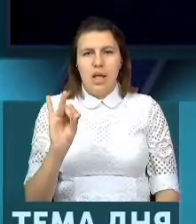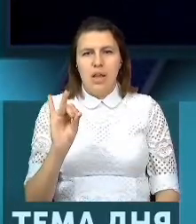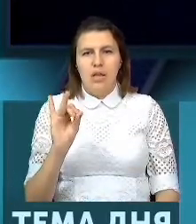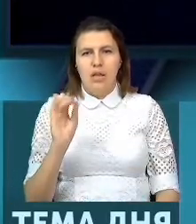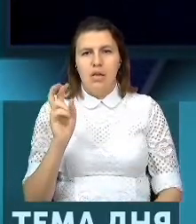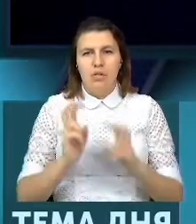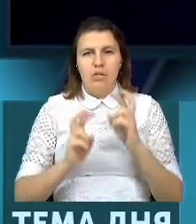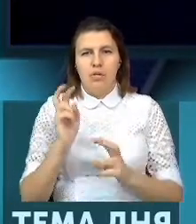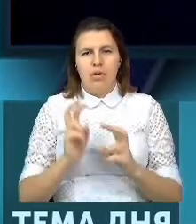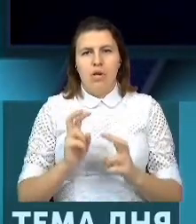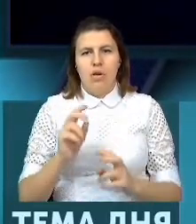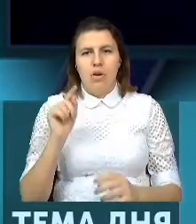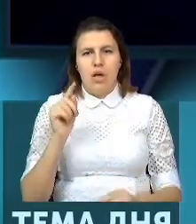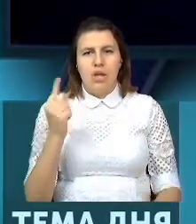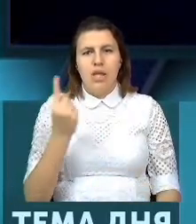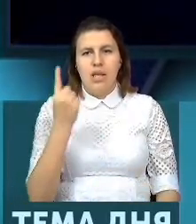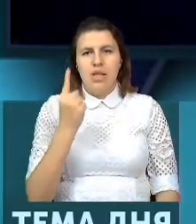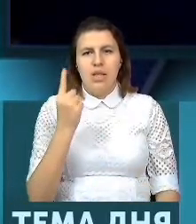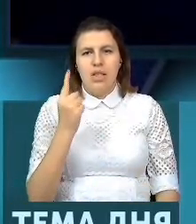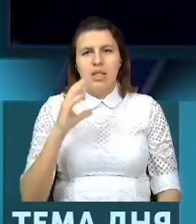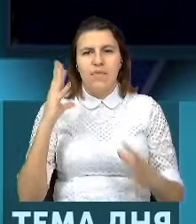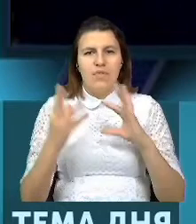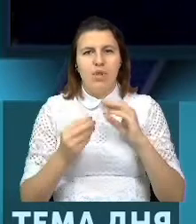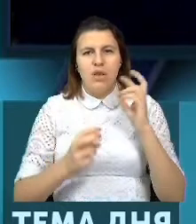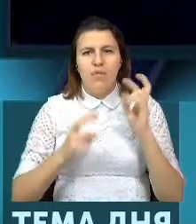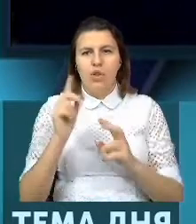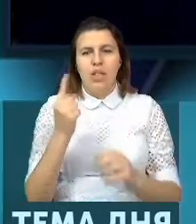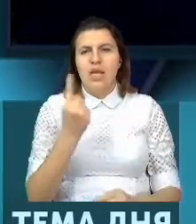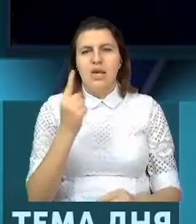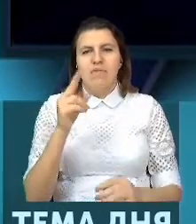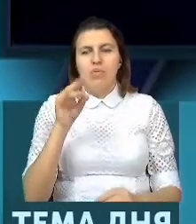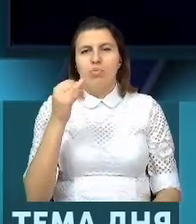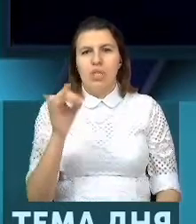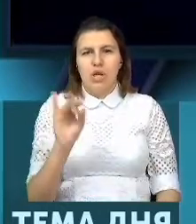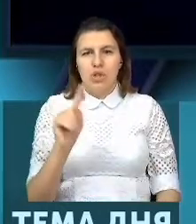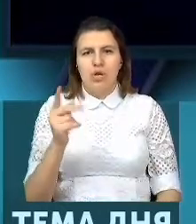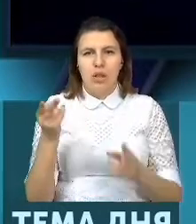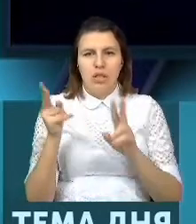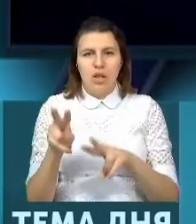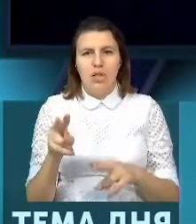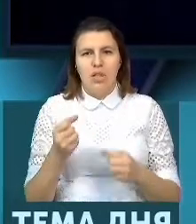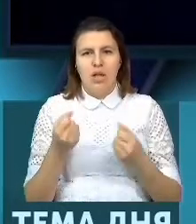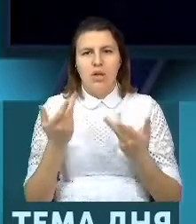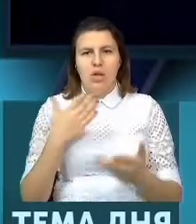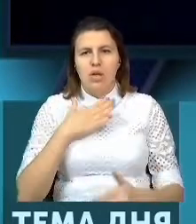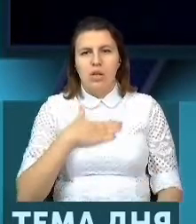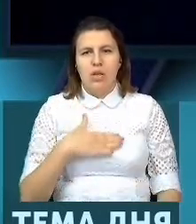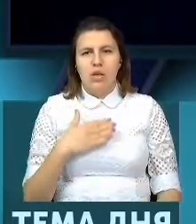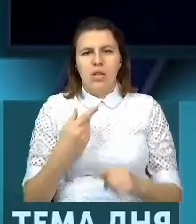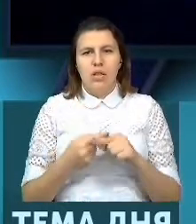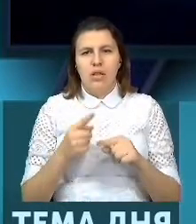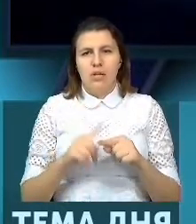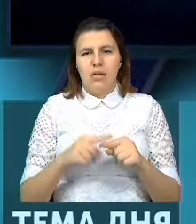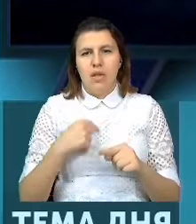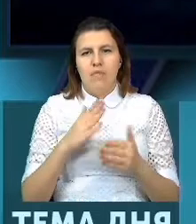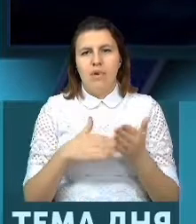что оттуда вообще осталось, с этого всего завода. А так, насколько задовольняют, я вообще затрудняюсь ответить,